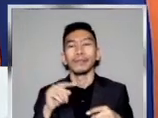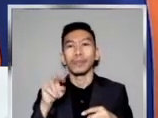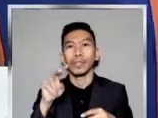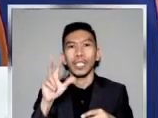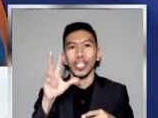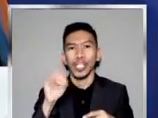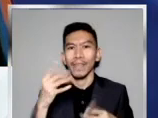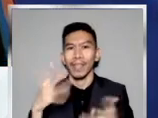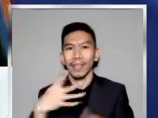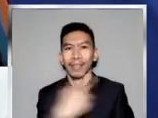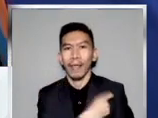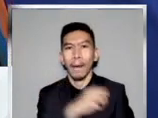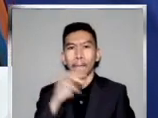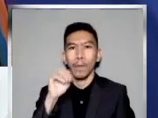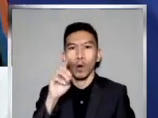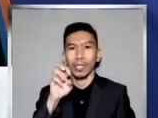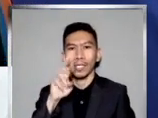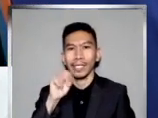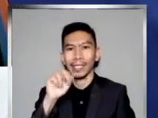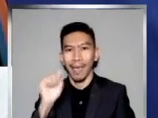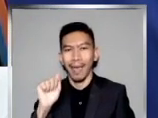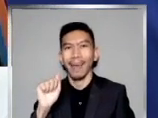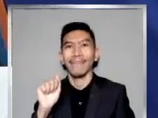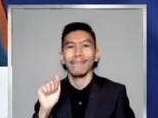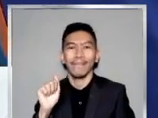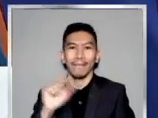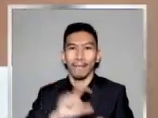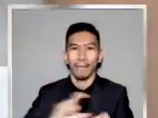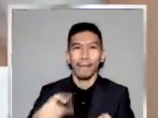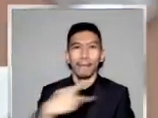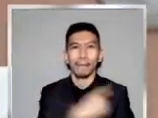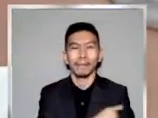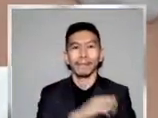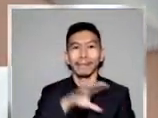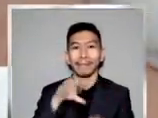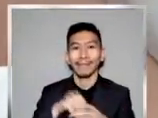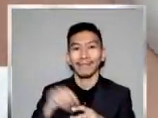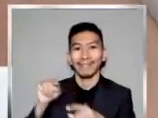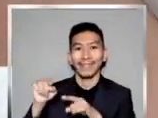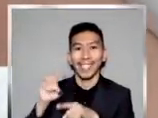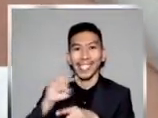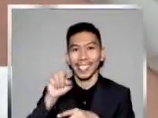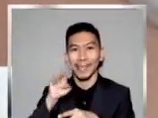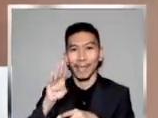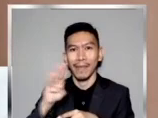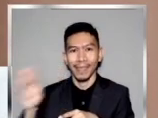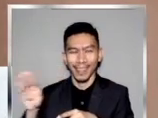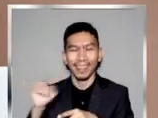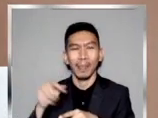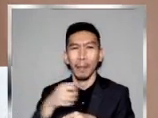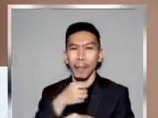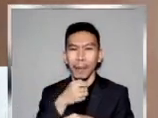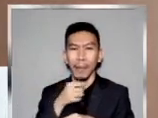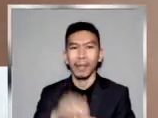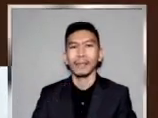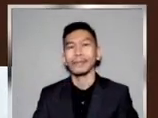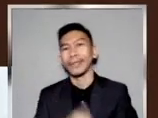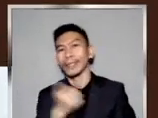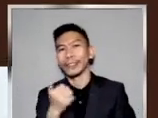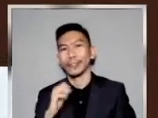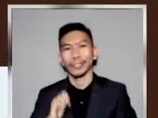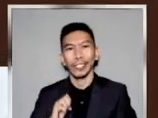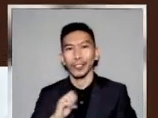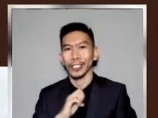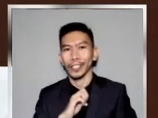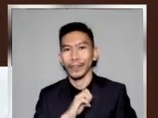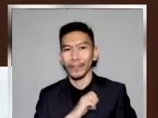radio reporter ng DZBB na si Benji Liwanag. Nabakunahan na rin ang ilang executive ng GMA Network.